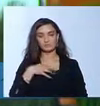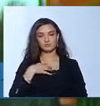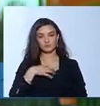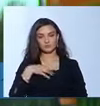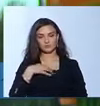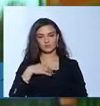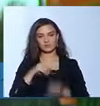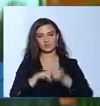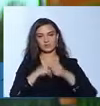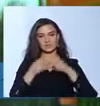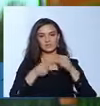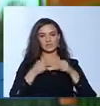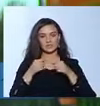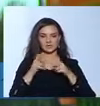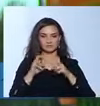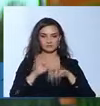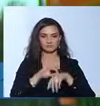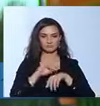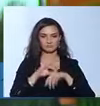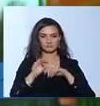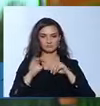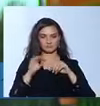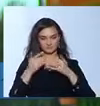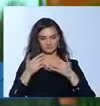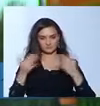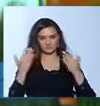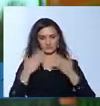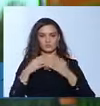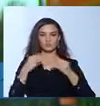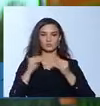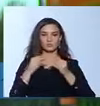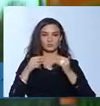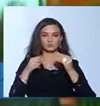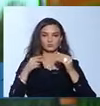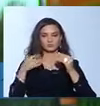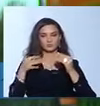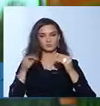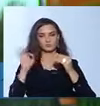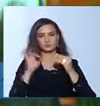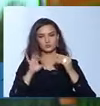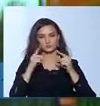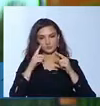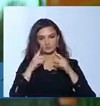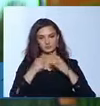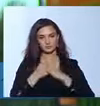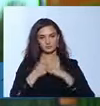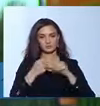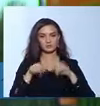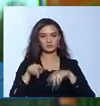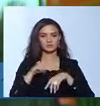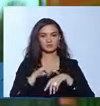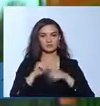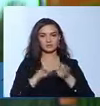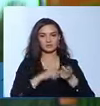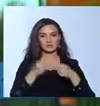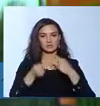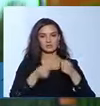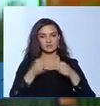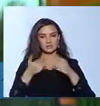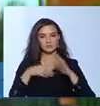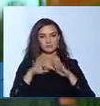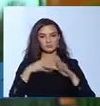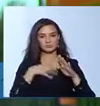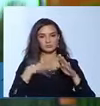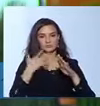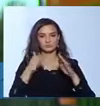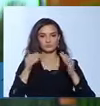აქვს, აი გენეტიკური დაავადებების შემთხვევაში არის პრობლემები, სადაც თქვა 20-დან 50%-ამდე. აქ გენეტიკის როლი უფრო მნიშვნელოვანია თუ